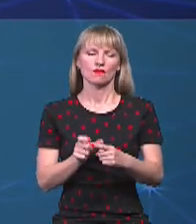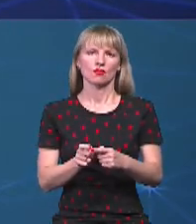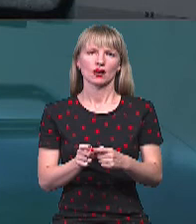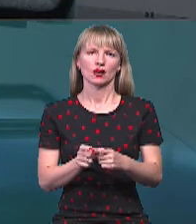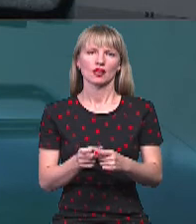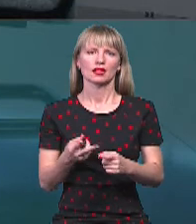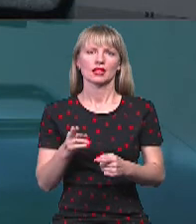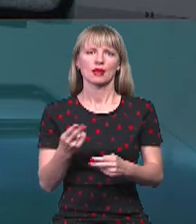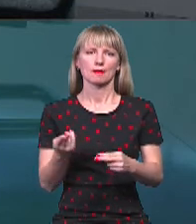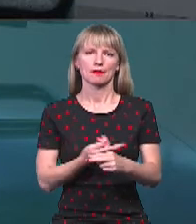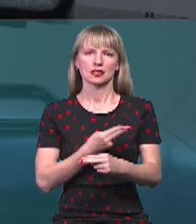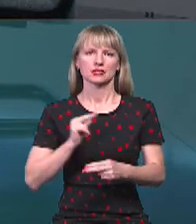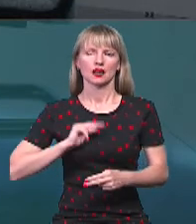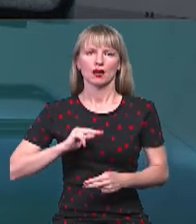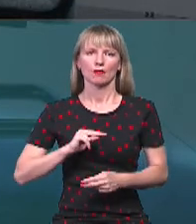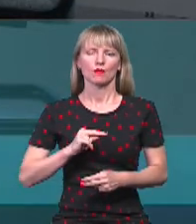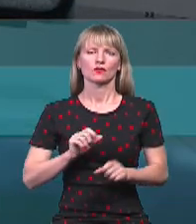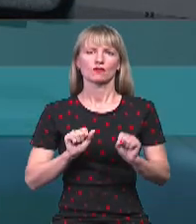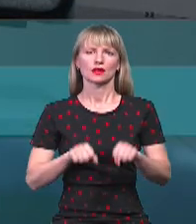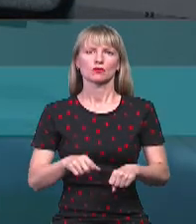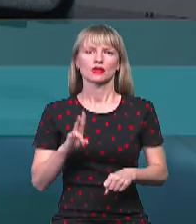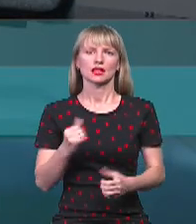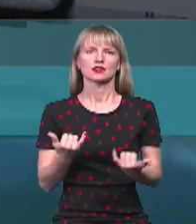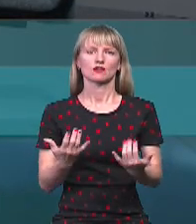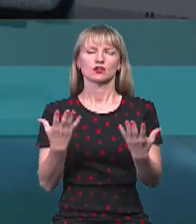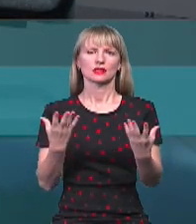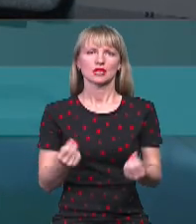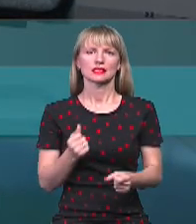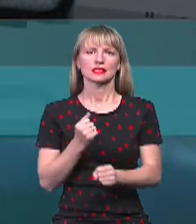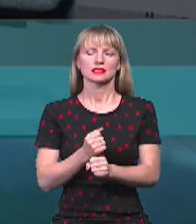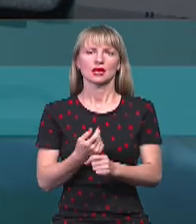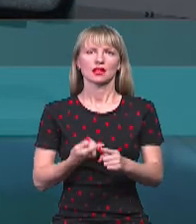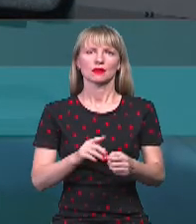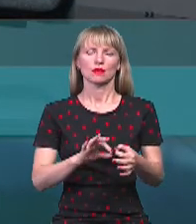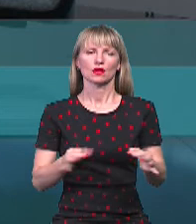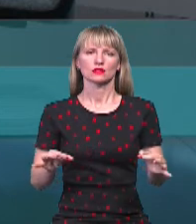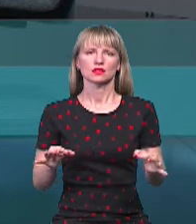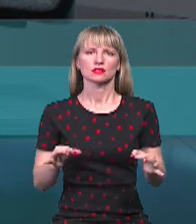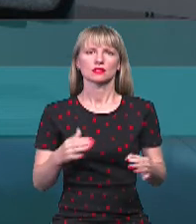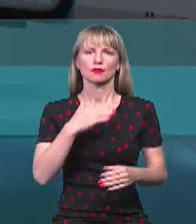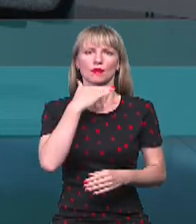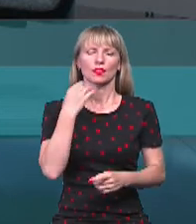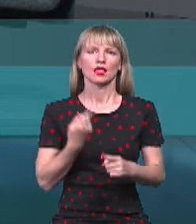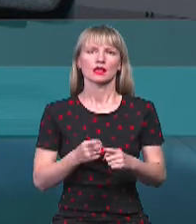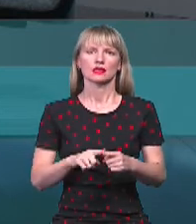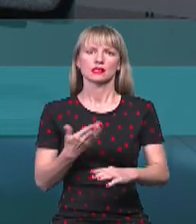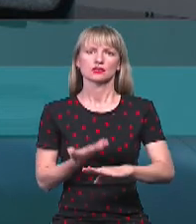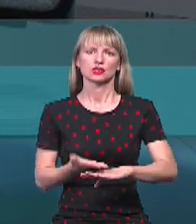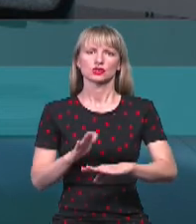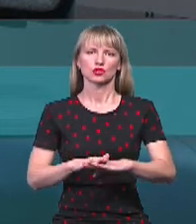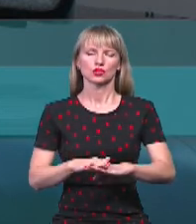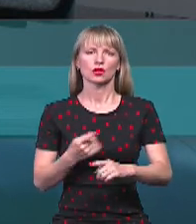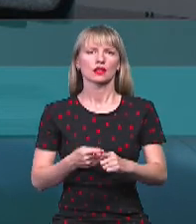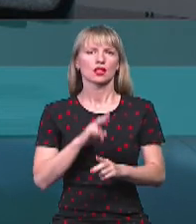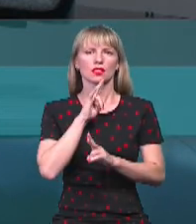слова для бездеяльности. Да, инструментов на сегодняшний день сделать этот процесс достаточно много. Это тяжело, это не